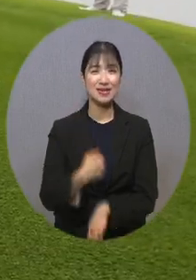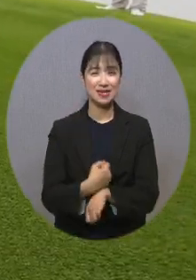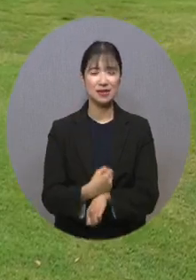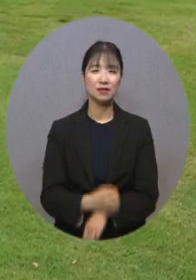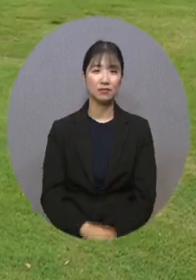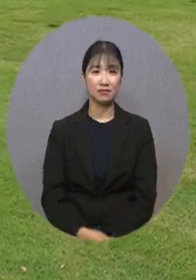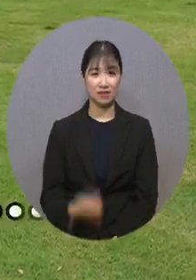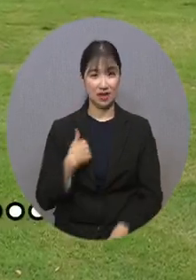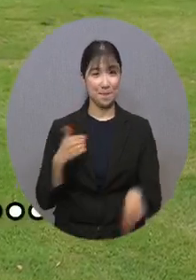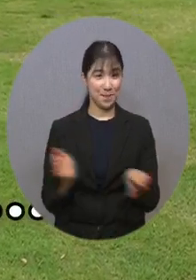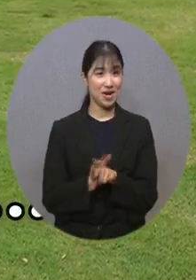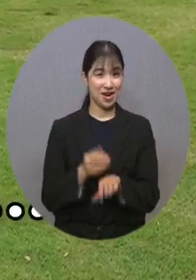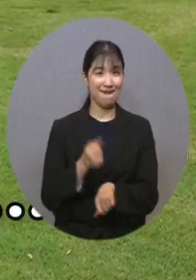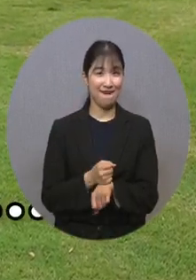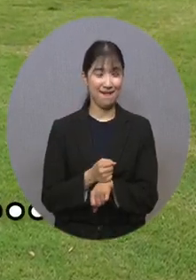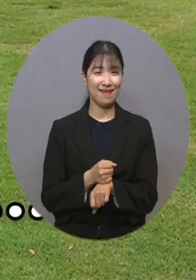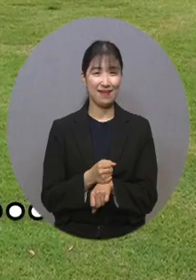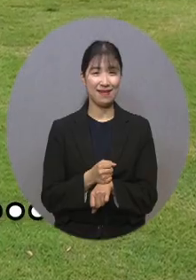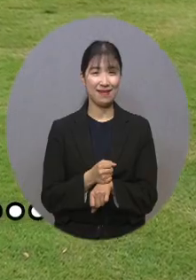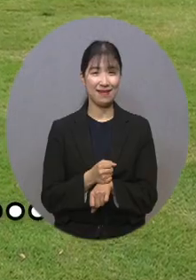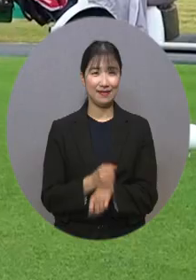믿습니까?